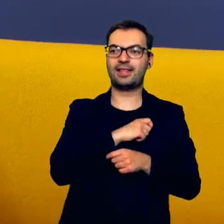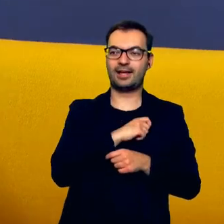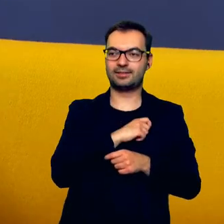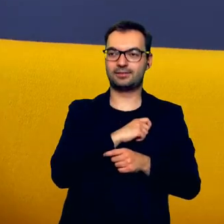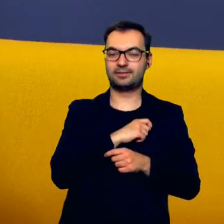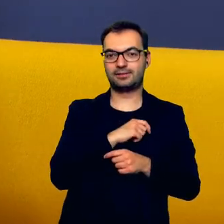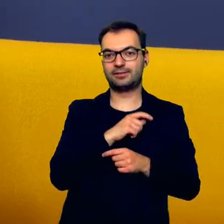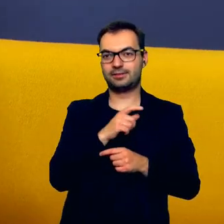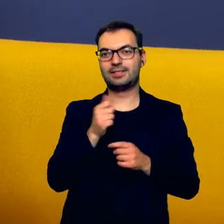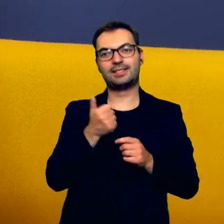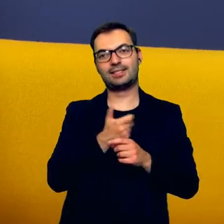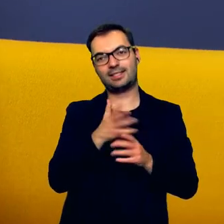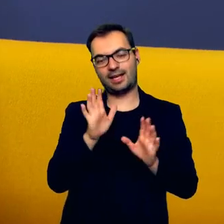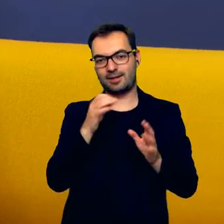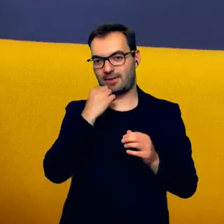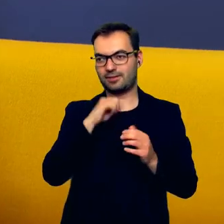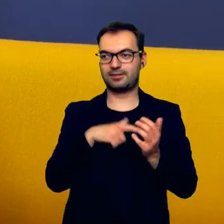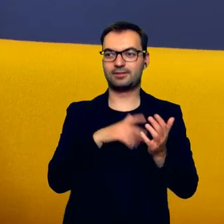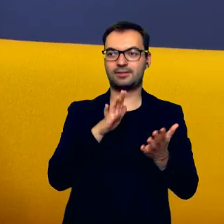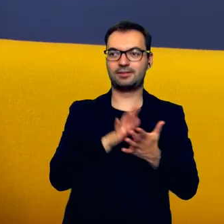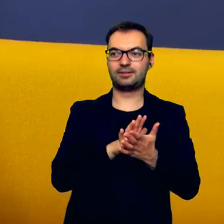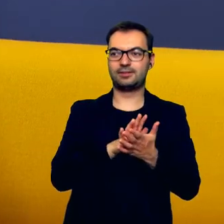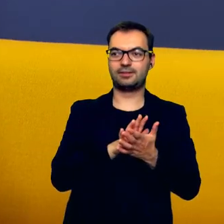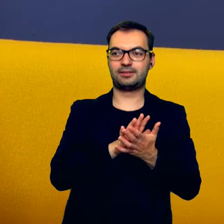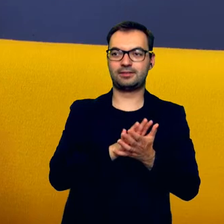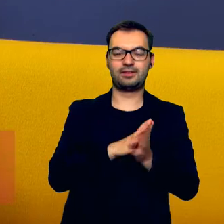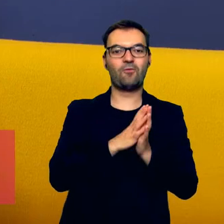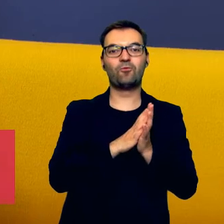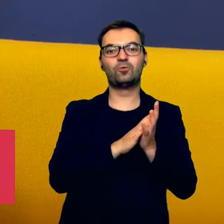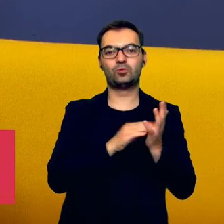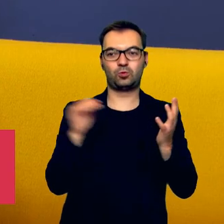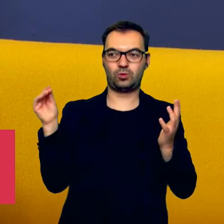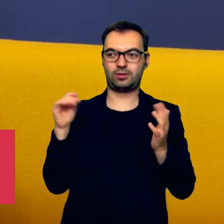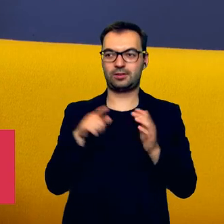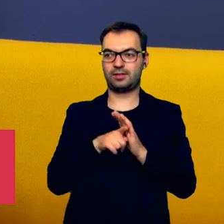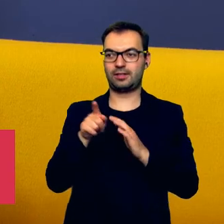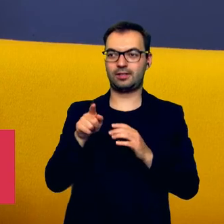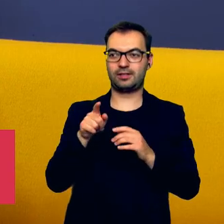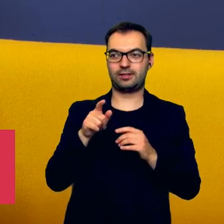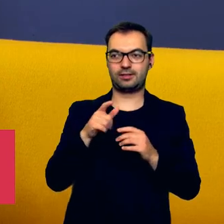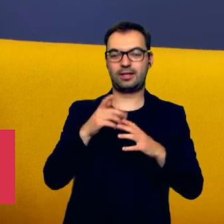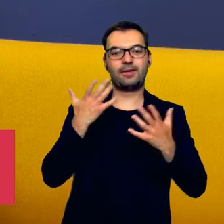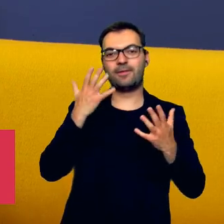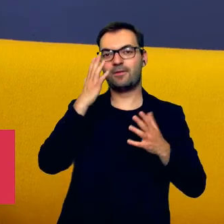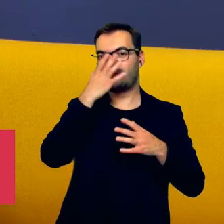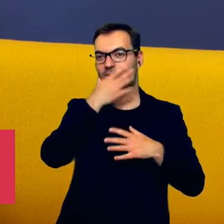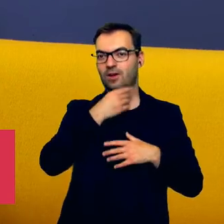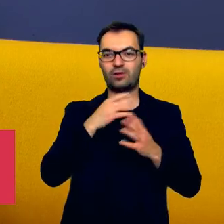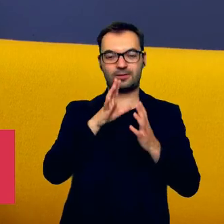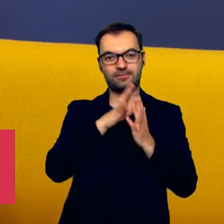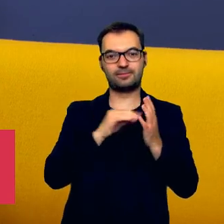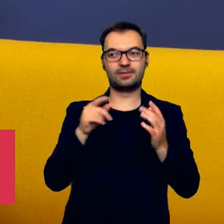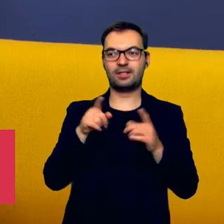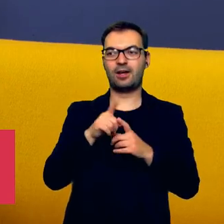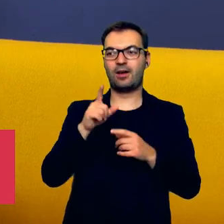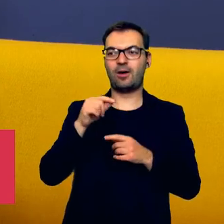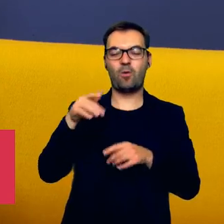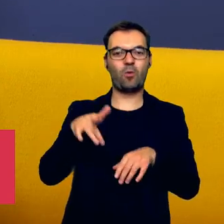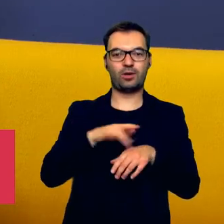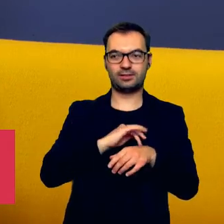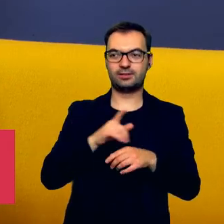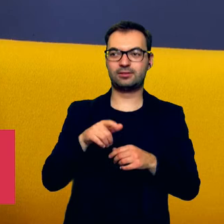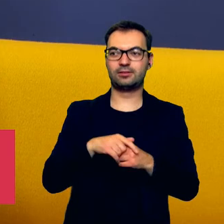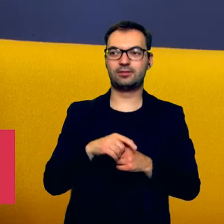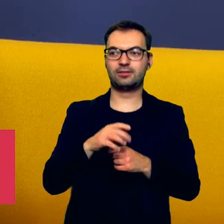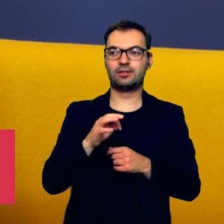który raczej jest detektywem serialowym i który był wzorem jego aparycja była wzorem dla aparycji Popielskiego, którą